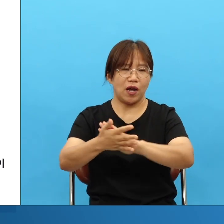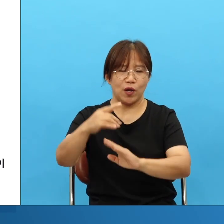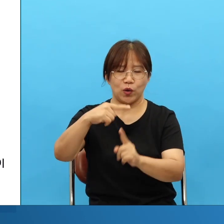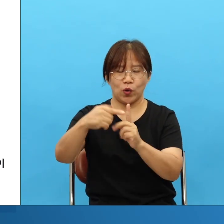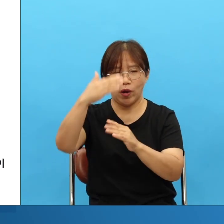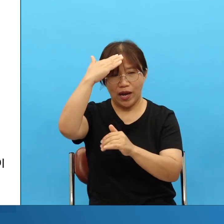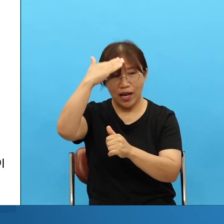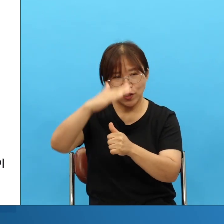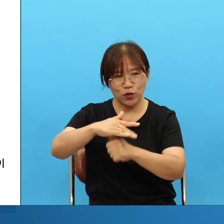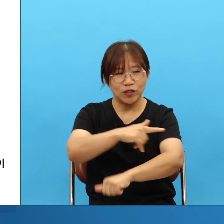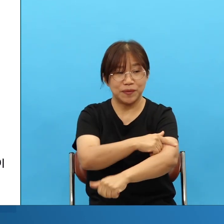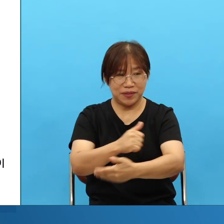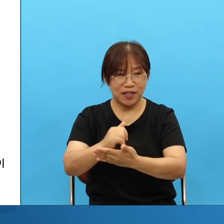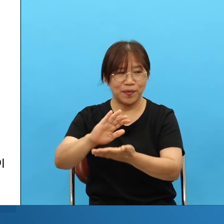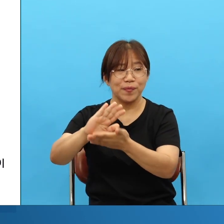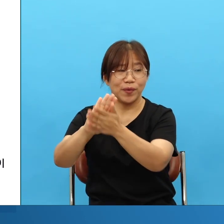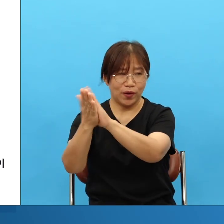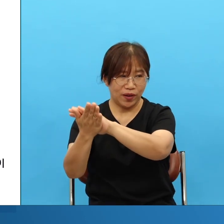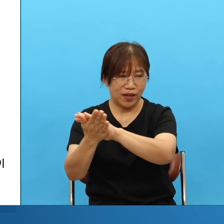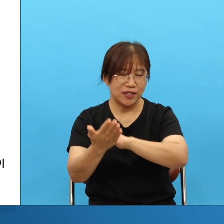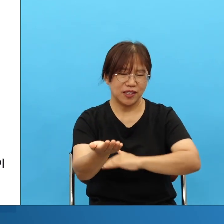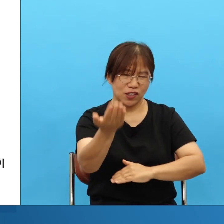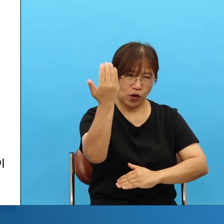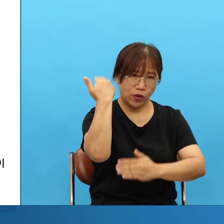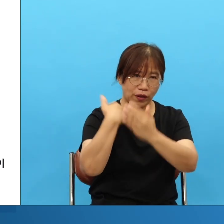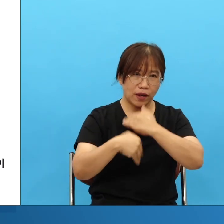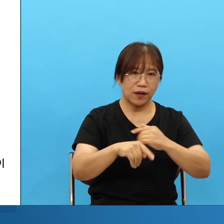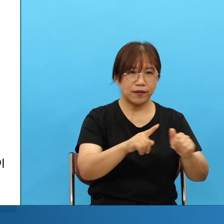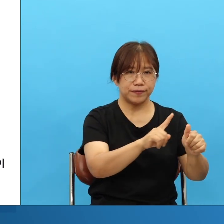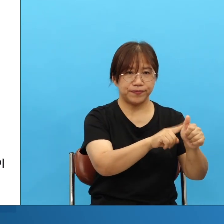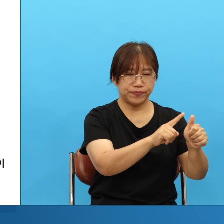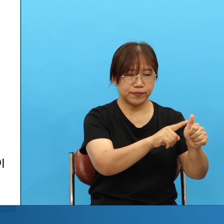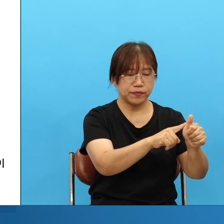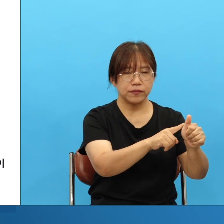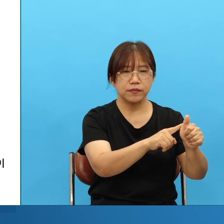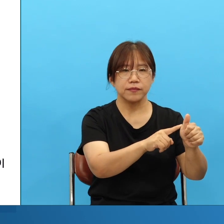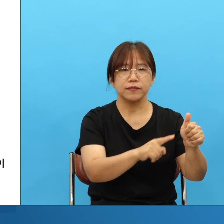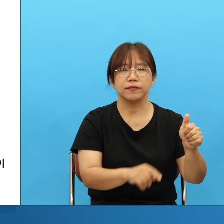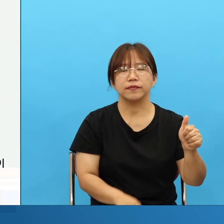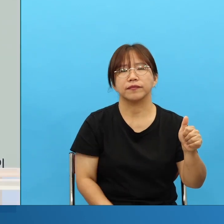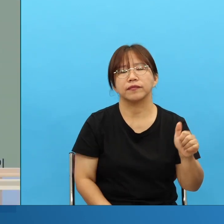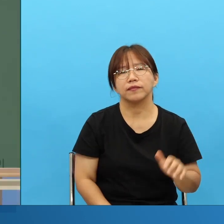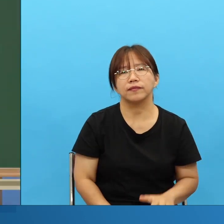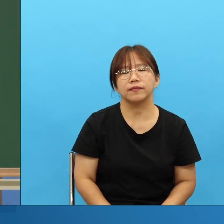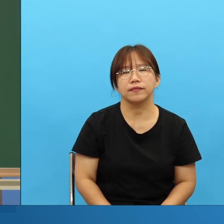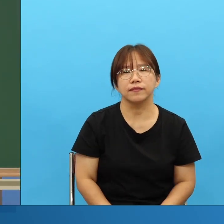신앙생활 하죠. 하는데 이 친구 같은 경우에는